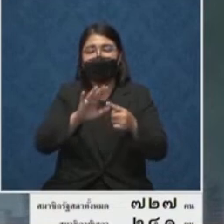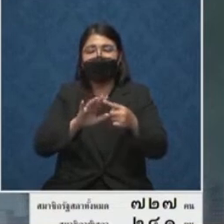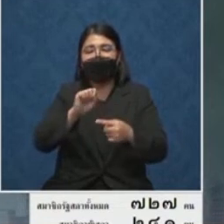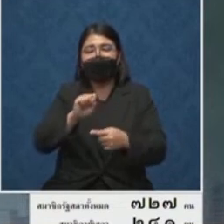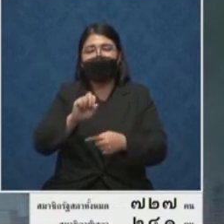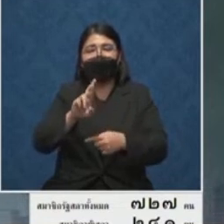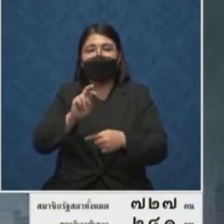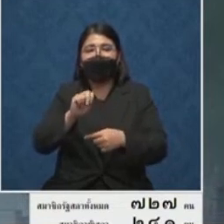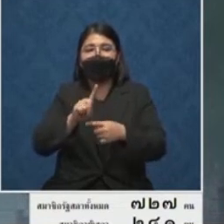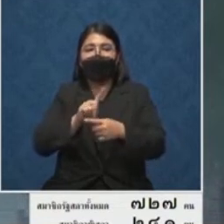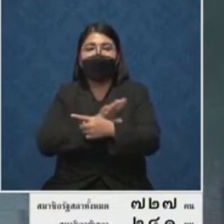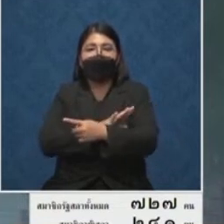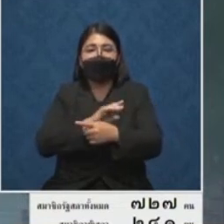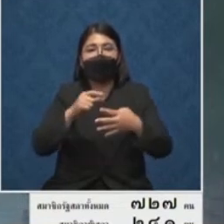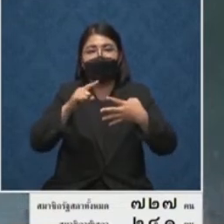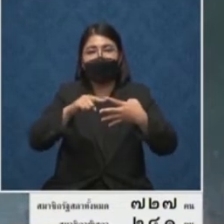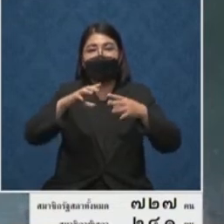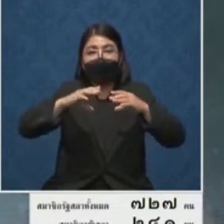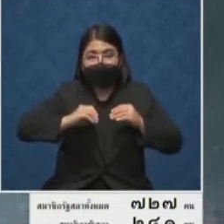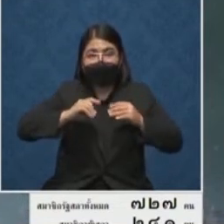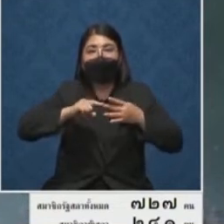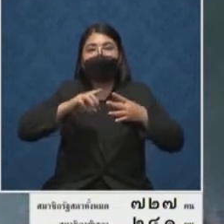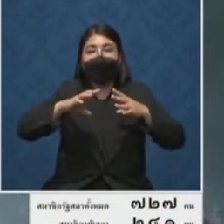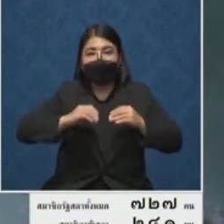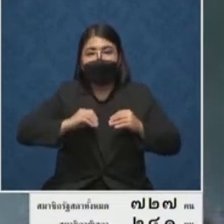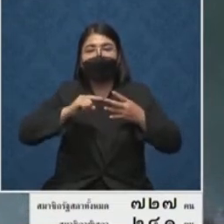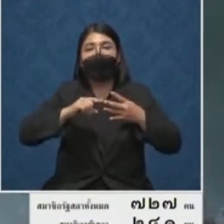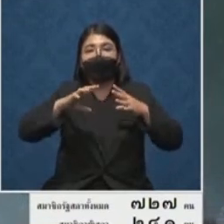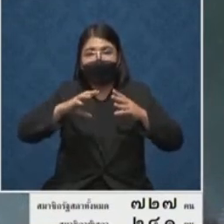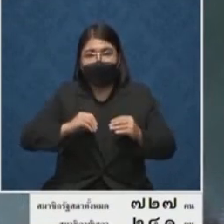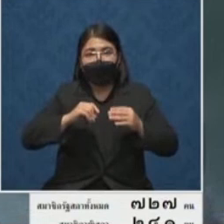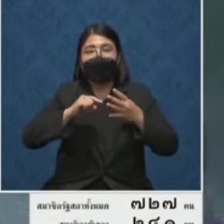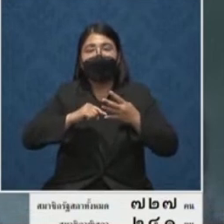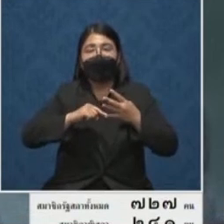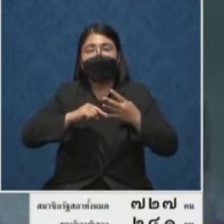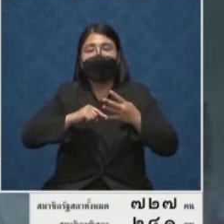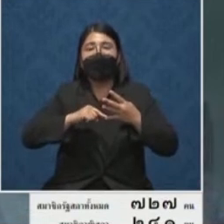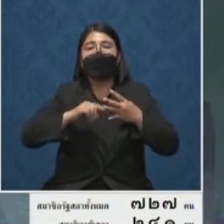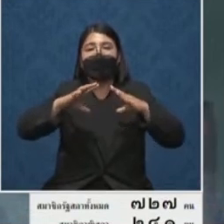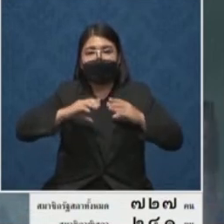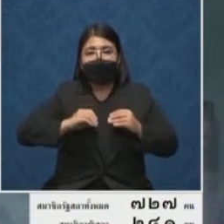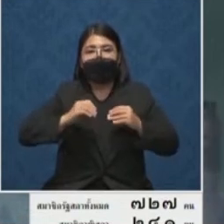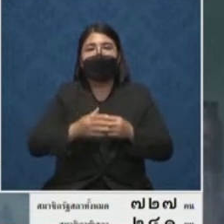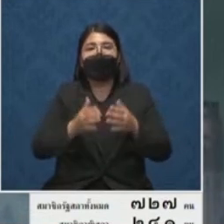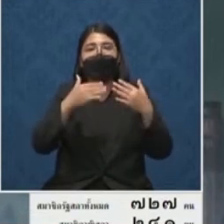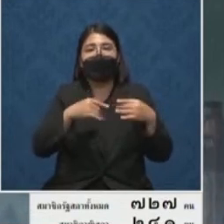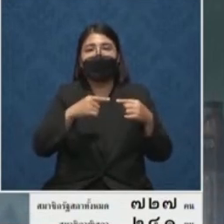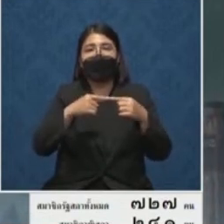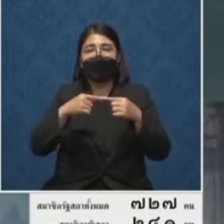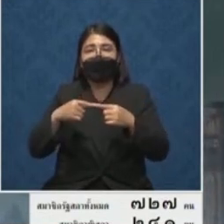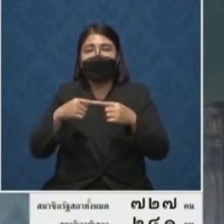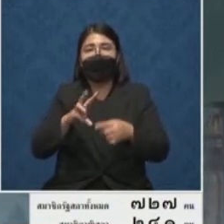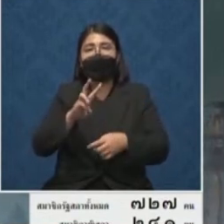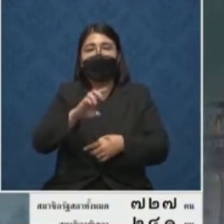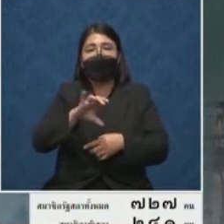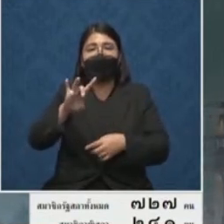680นายอนุสรณ์ปั้นทอง 1รับหลักการ2รับหลักการ3รับหลักการ